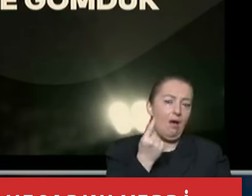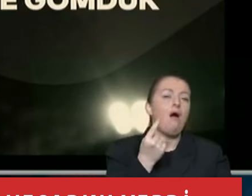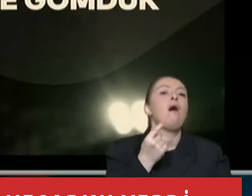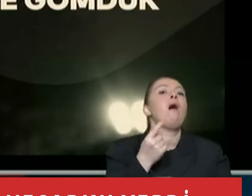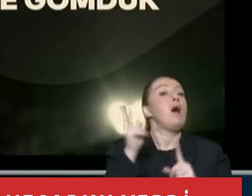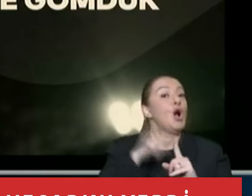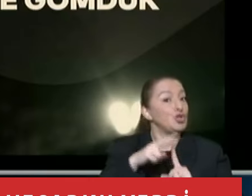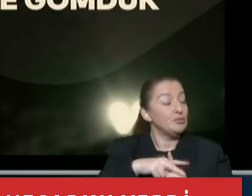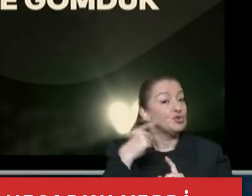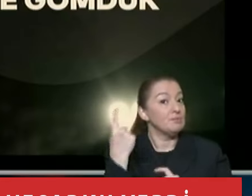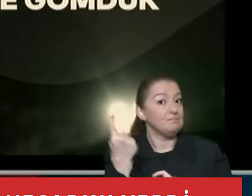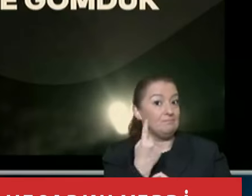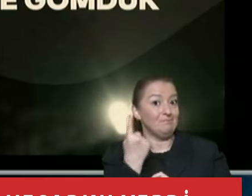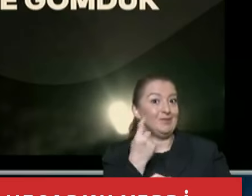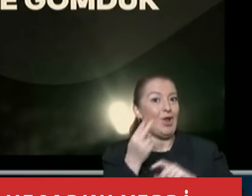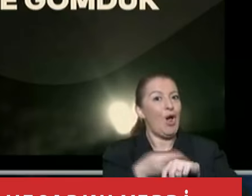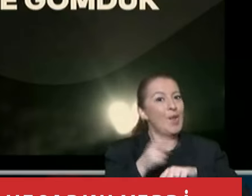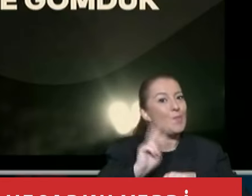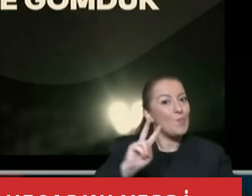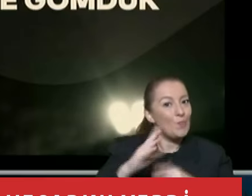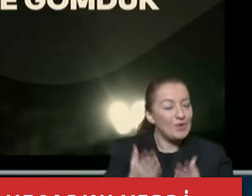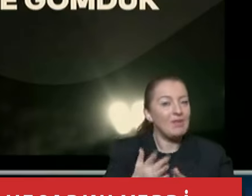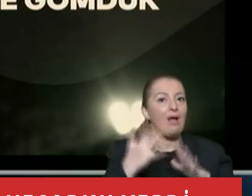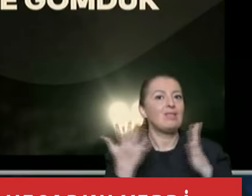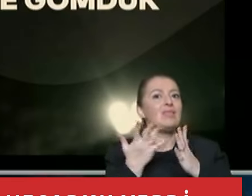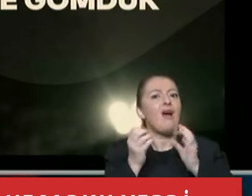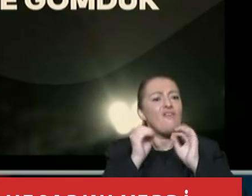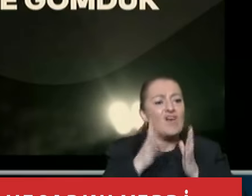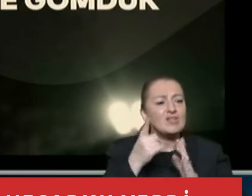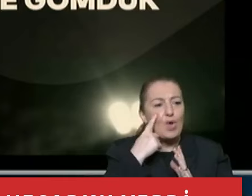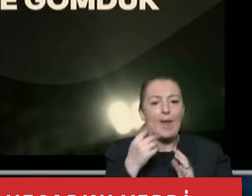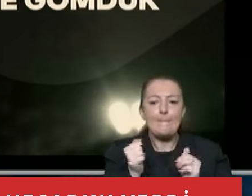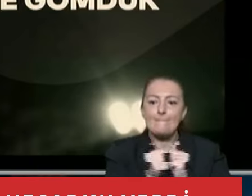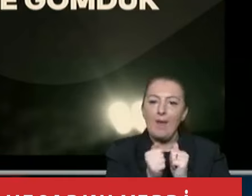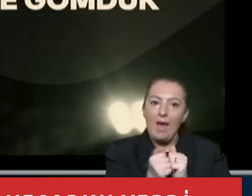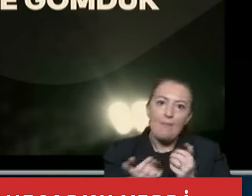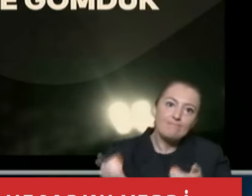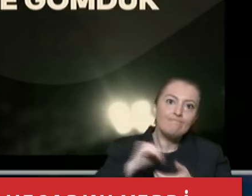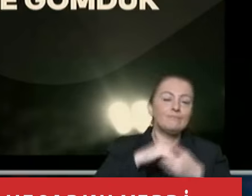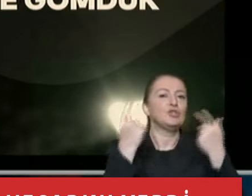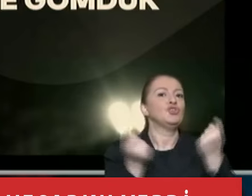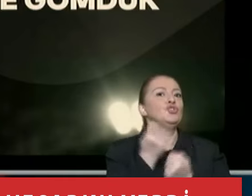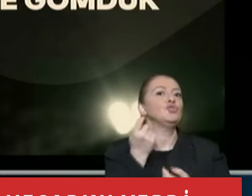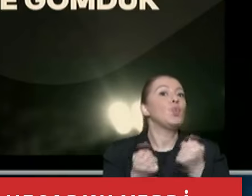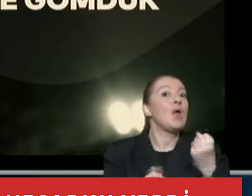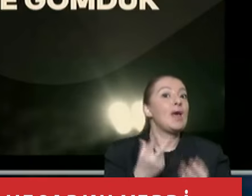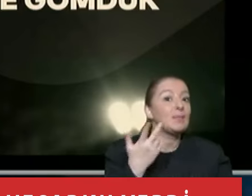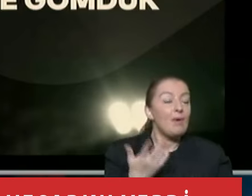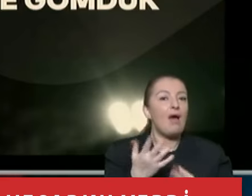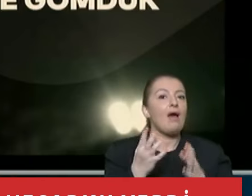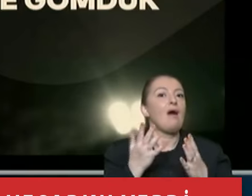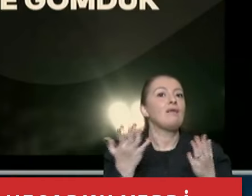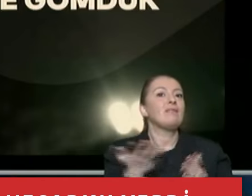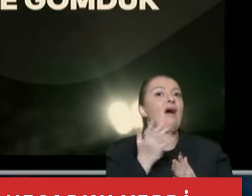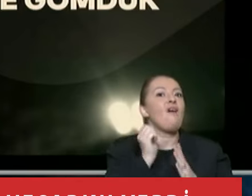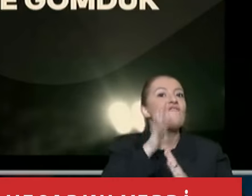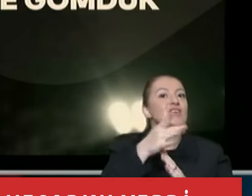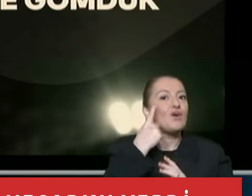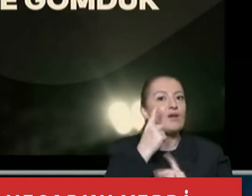çekilmeyeceğini daha fazla kapsayıcı daha fazla bir arada iş üretme daha fazla birbiriyle diyalog kurarak